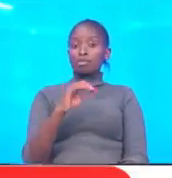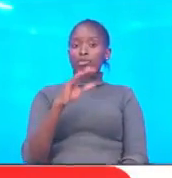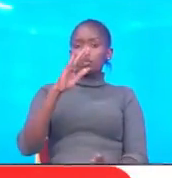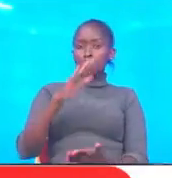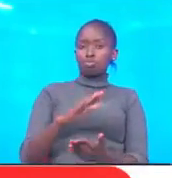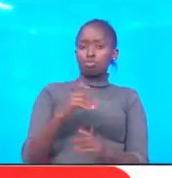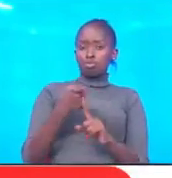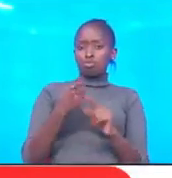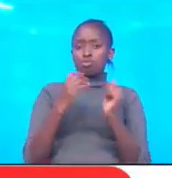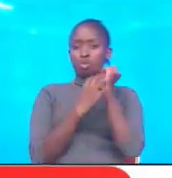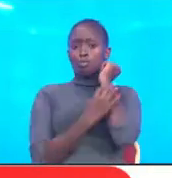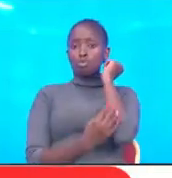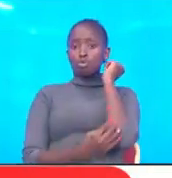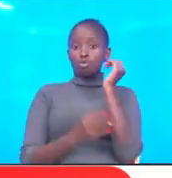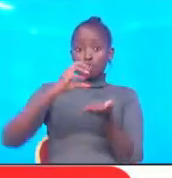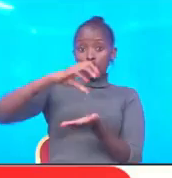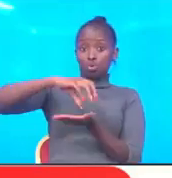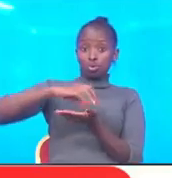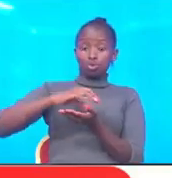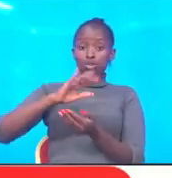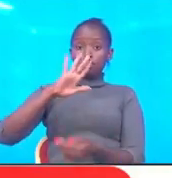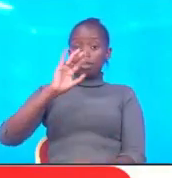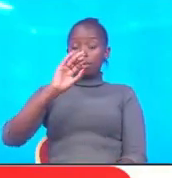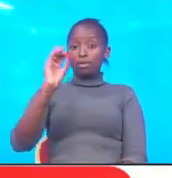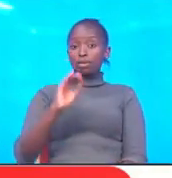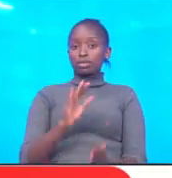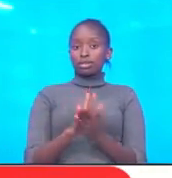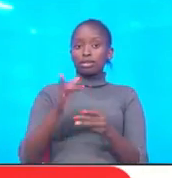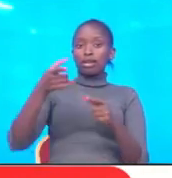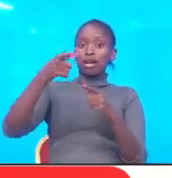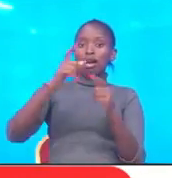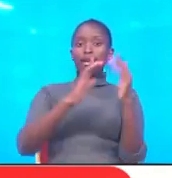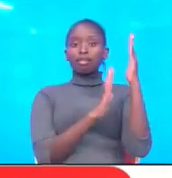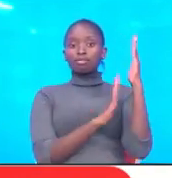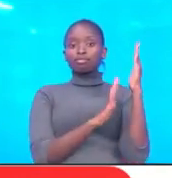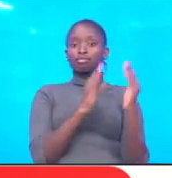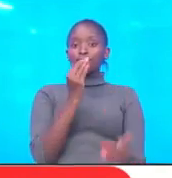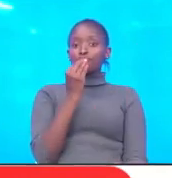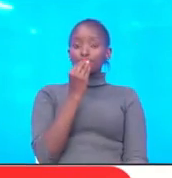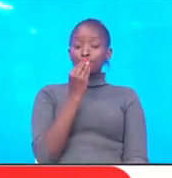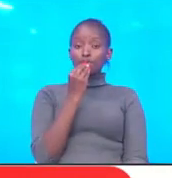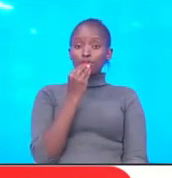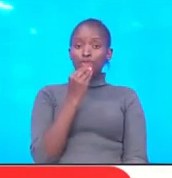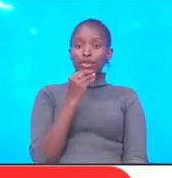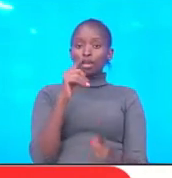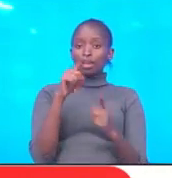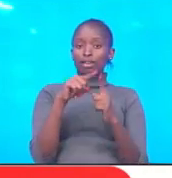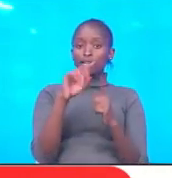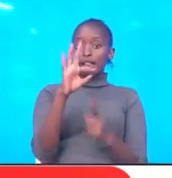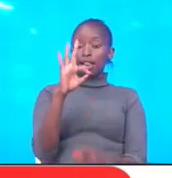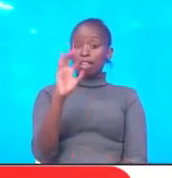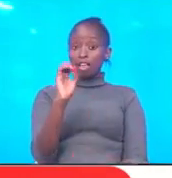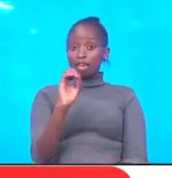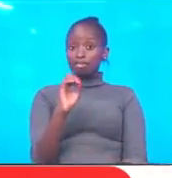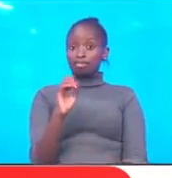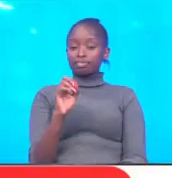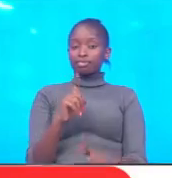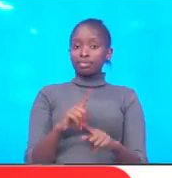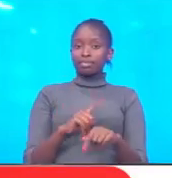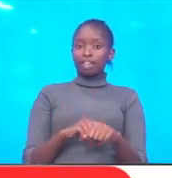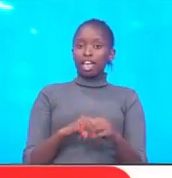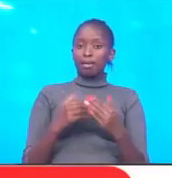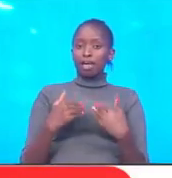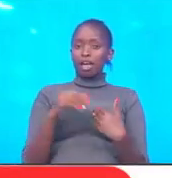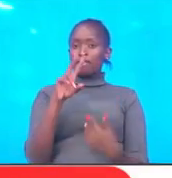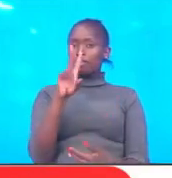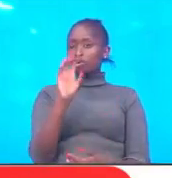hadi 25% na kuongeza usalama wa chakula hadi 30% ifikapo mwaka 2030.